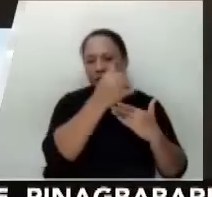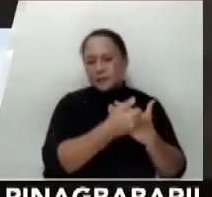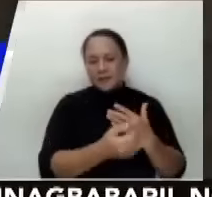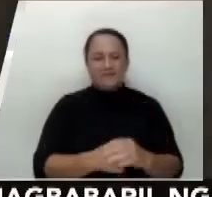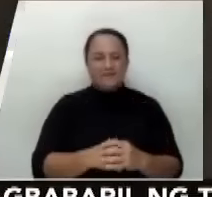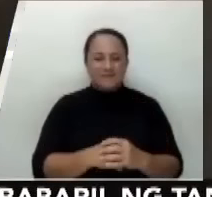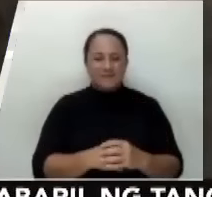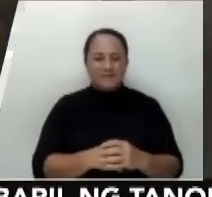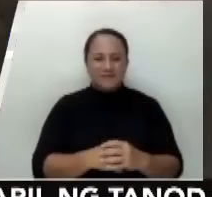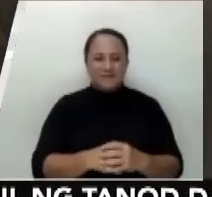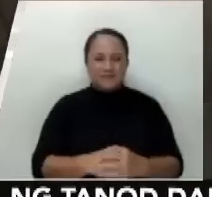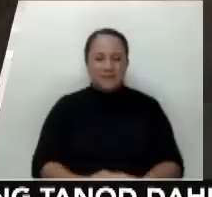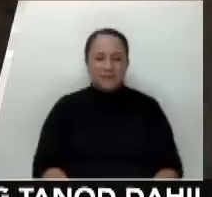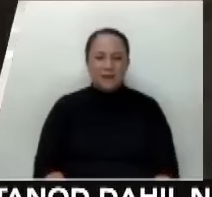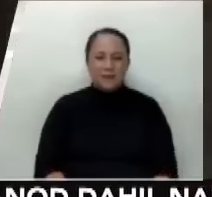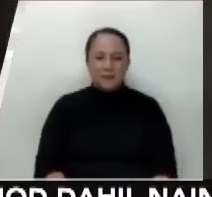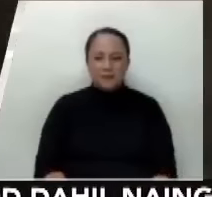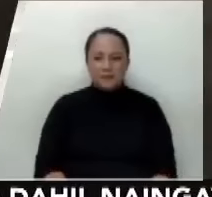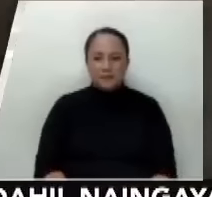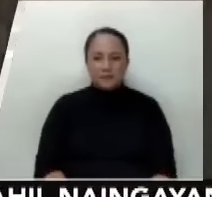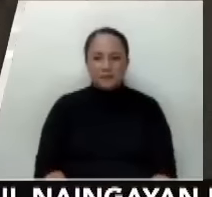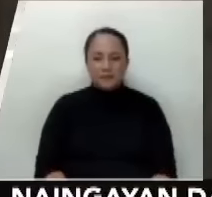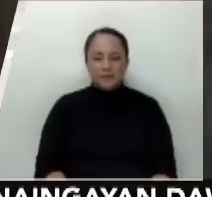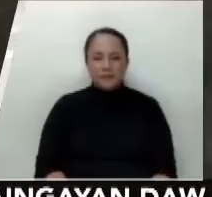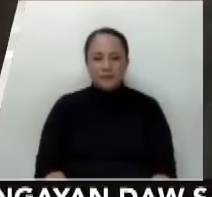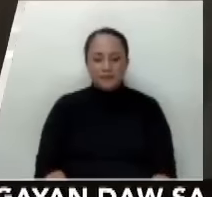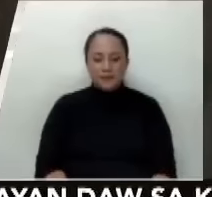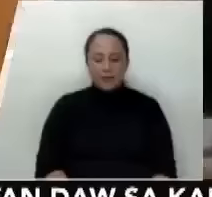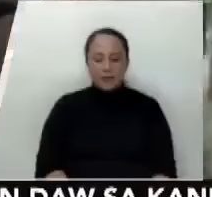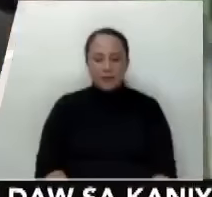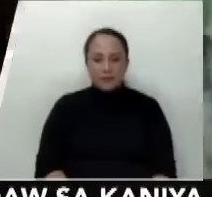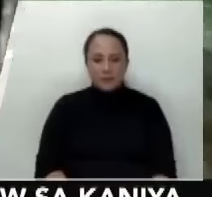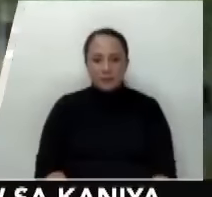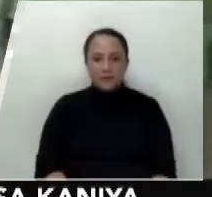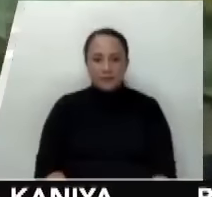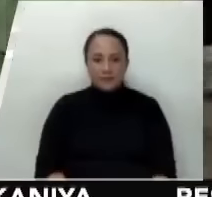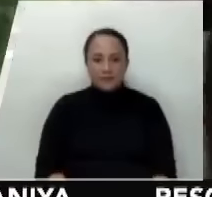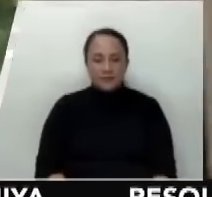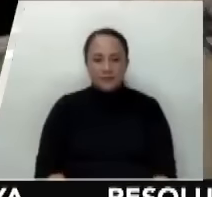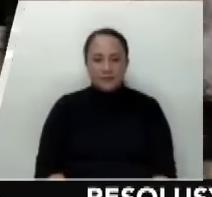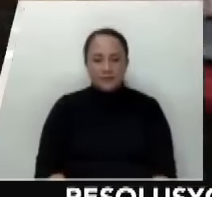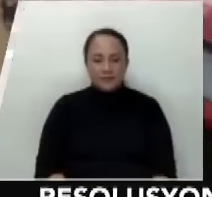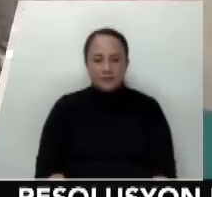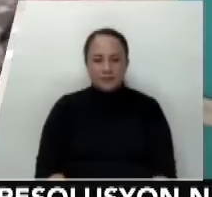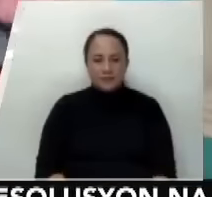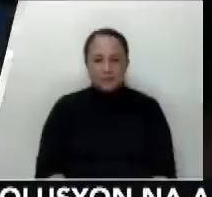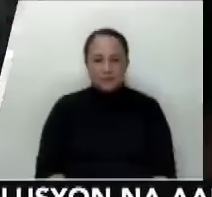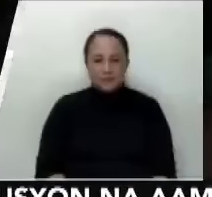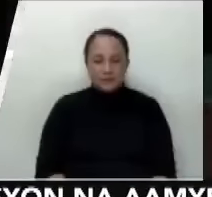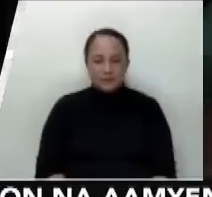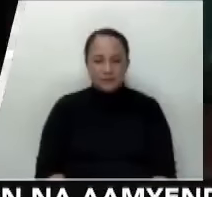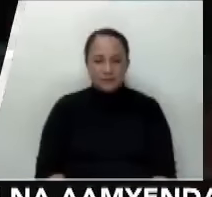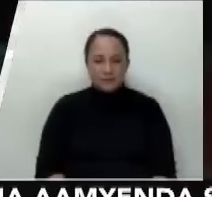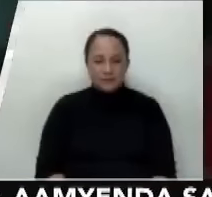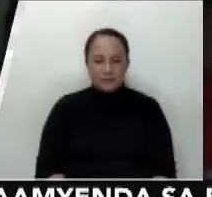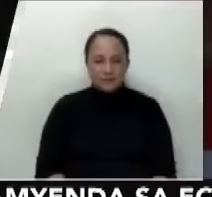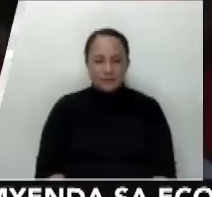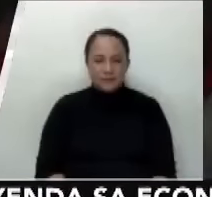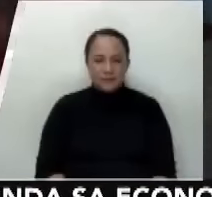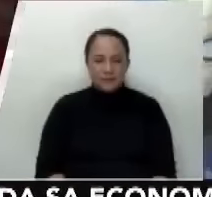Para sa GMA Integrated News, Paul Hernandez ng GMA Regional TV, Balitang Southern Tagalog, nakatutok